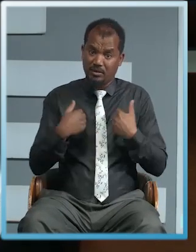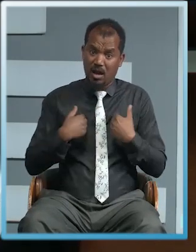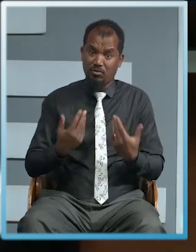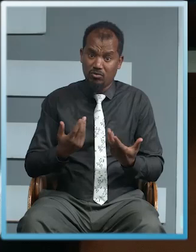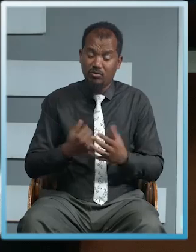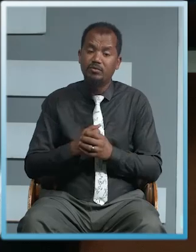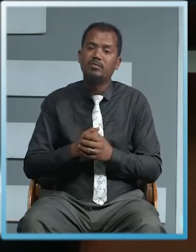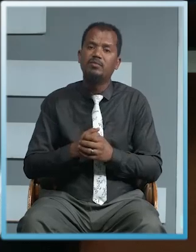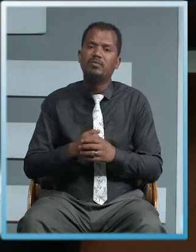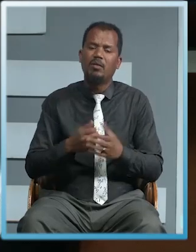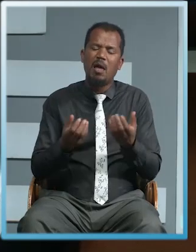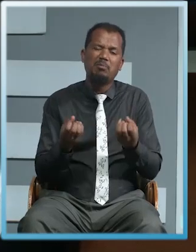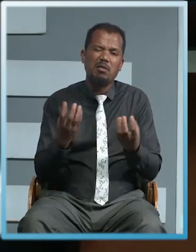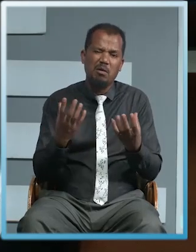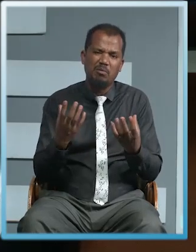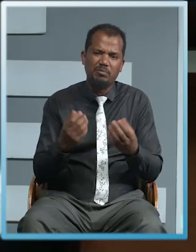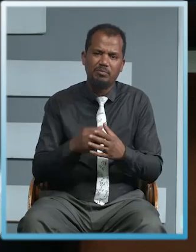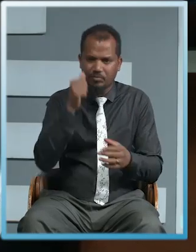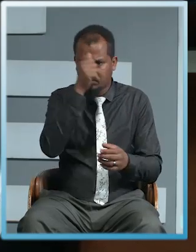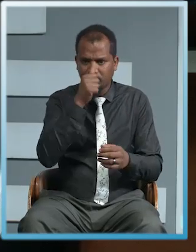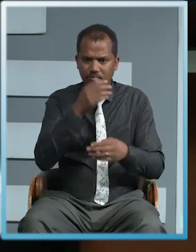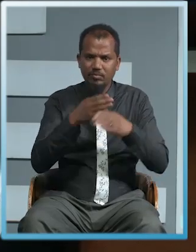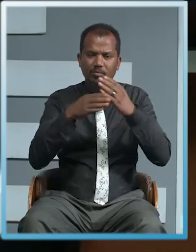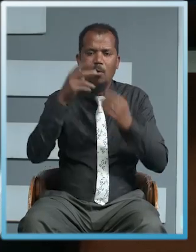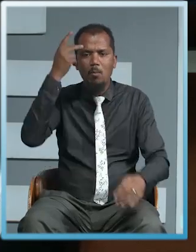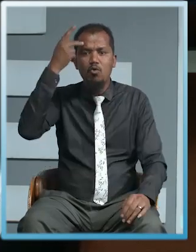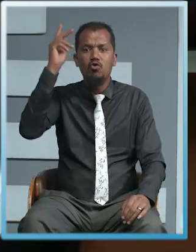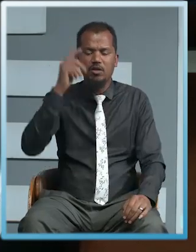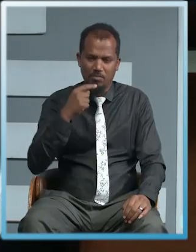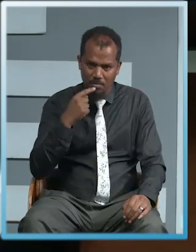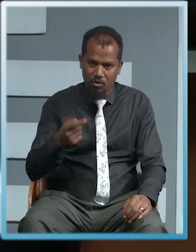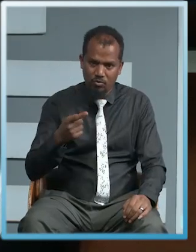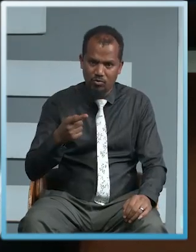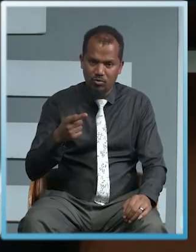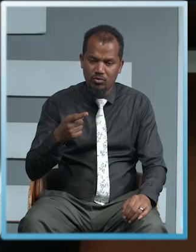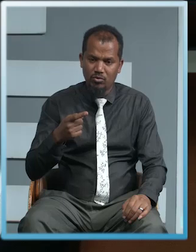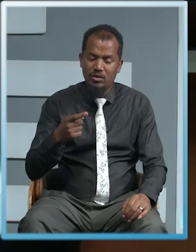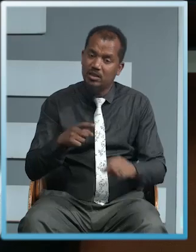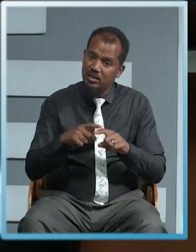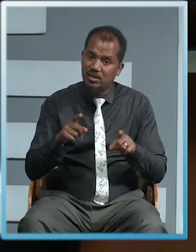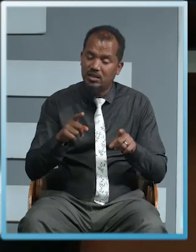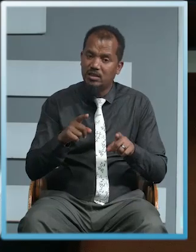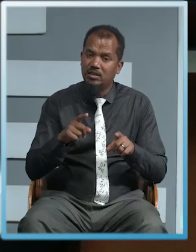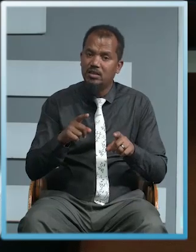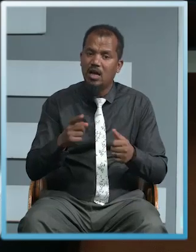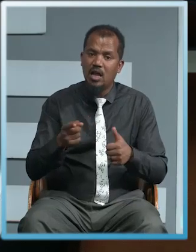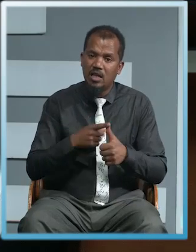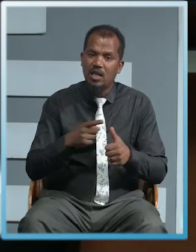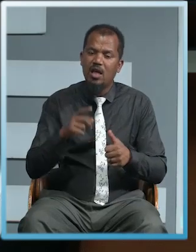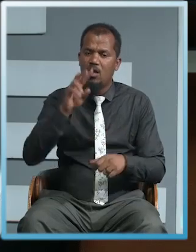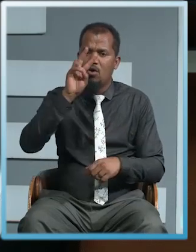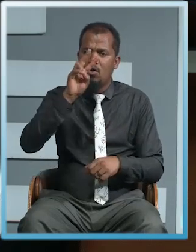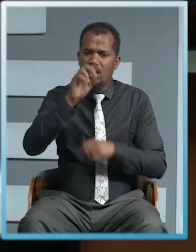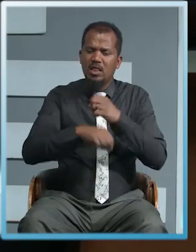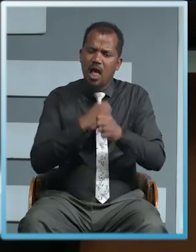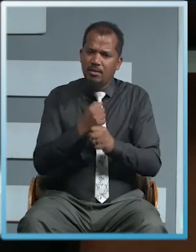ያሉ በአመዛኙ በኢትዮጵያ ደረጃ ምሁር የሚባሉ ግን ያው አንደኛ ሁለት